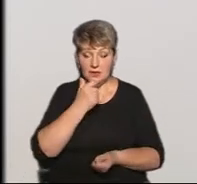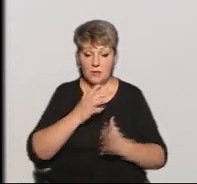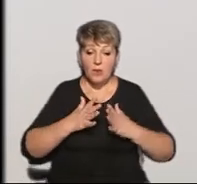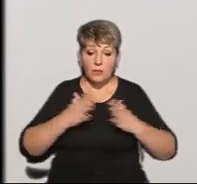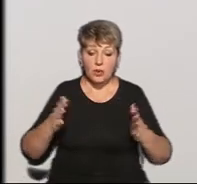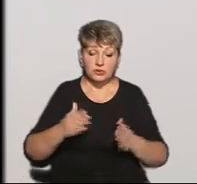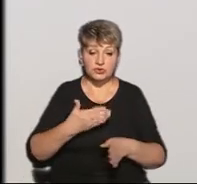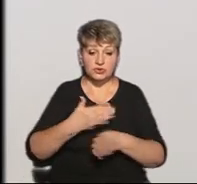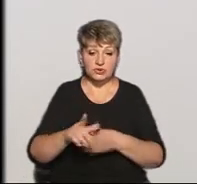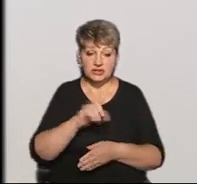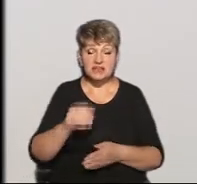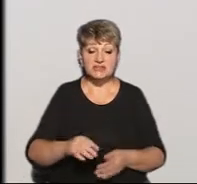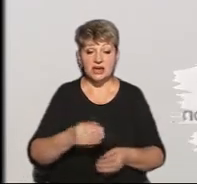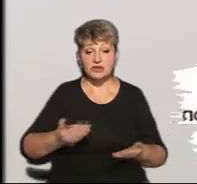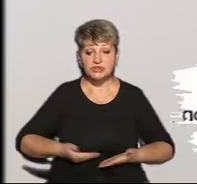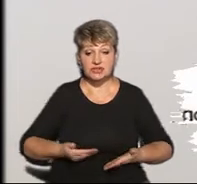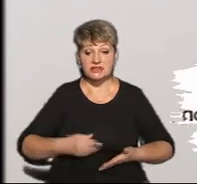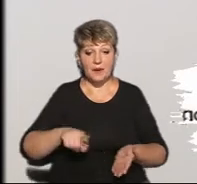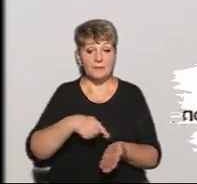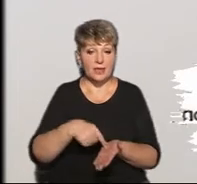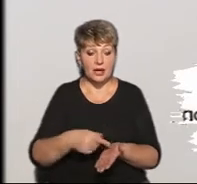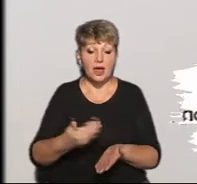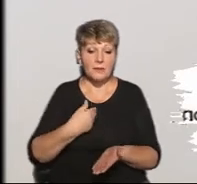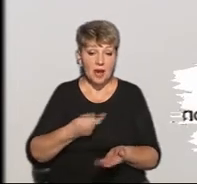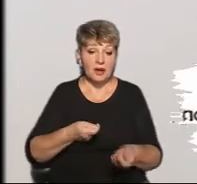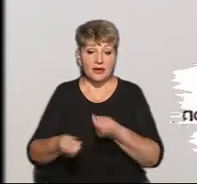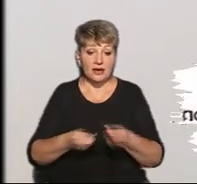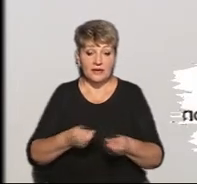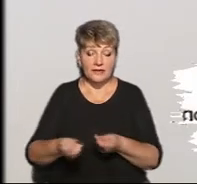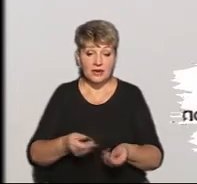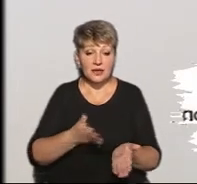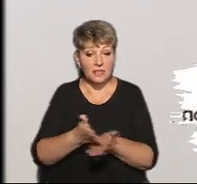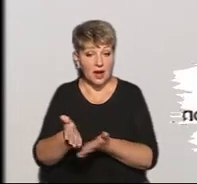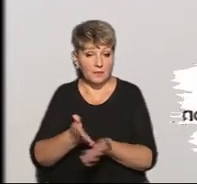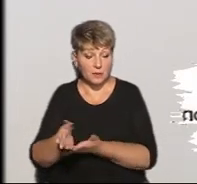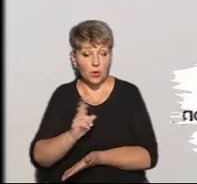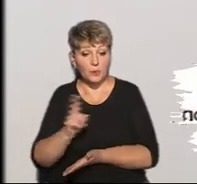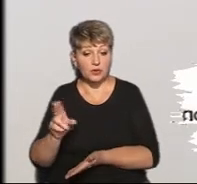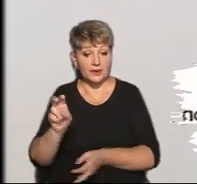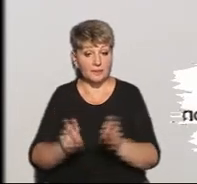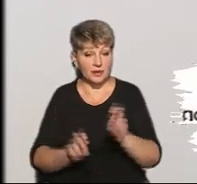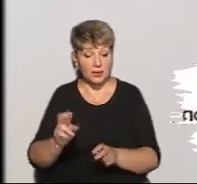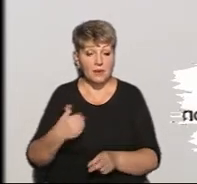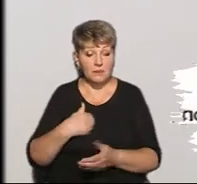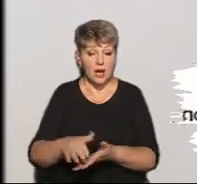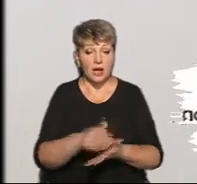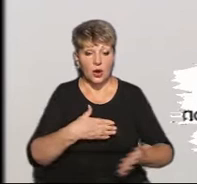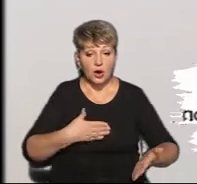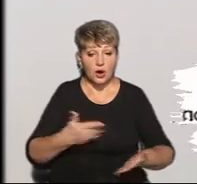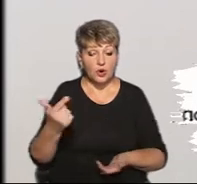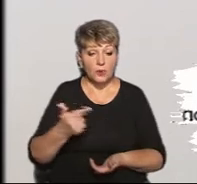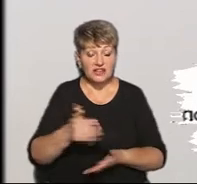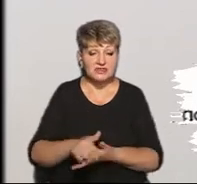частину відповідальності за життя міста. Ми керівники стратегічних напрямків та комунальних підприємств, ми громадські діячі